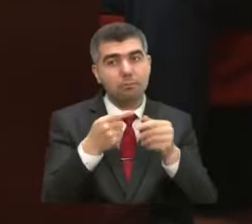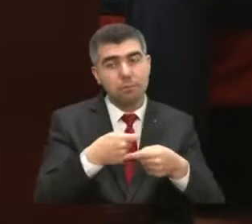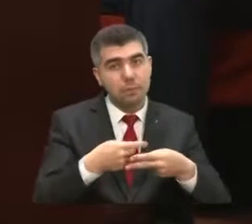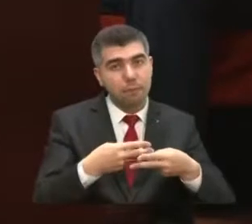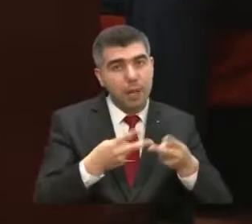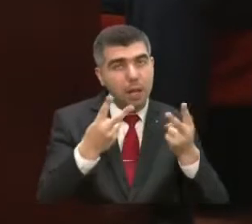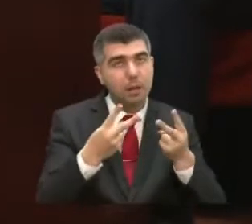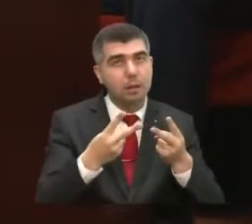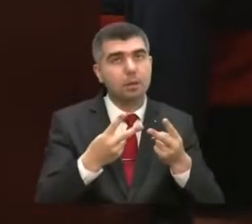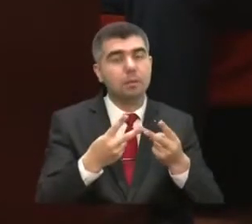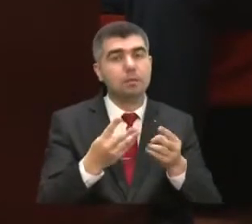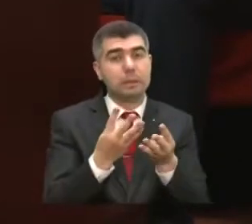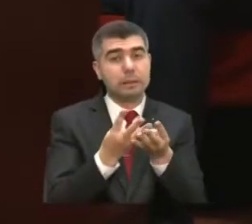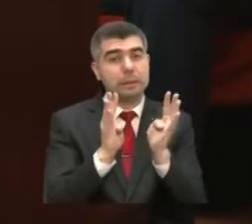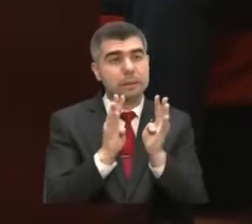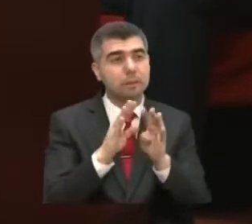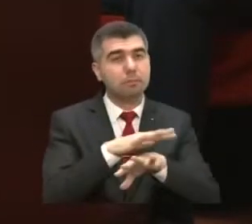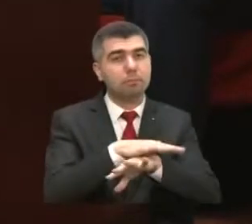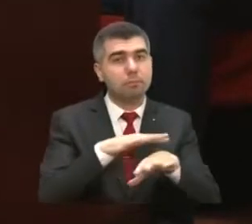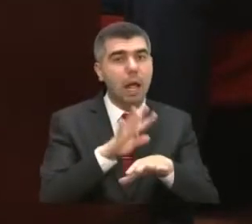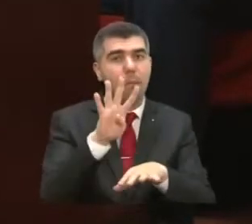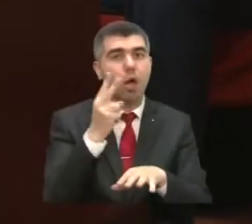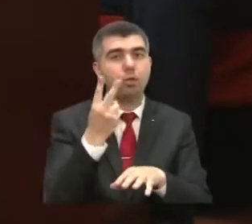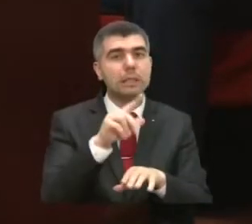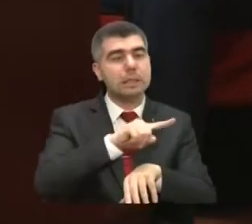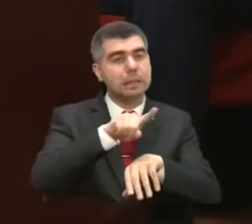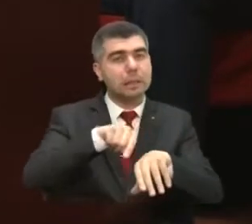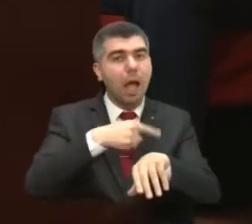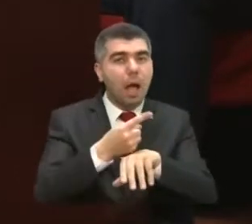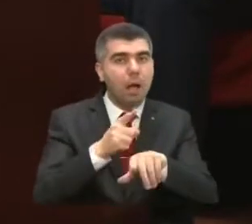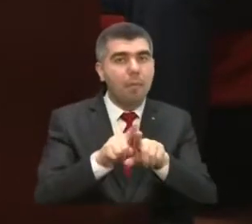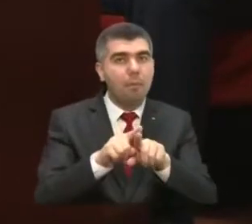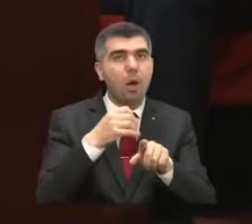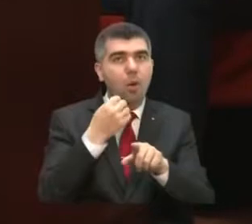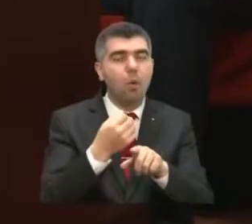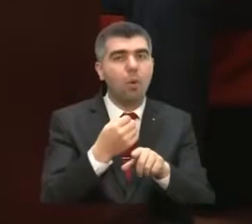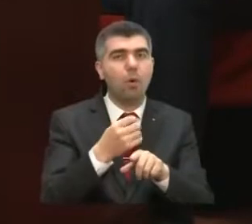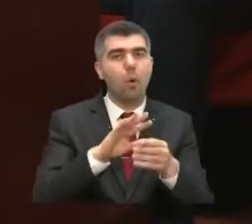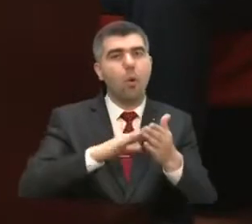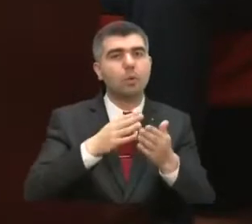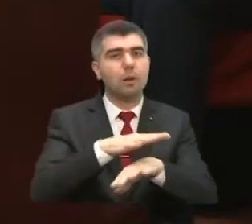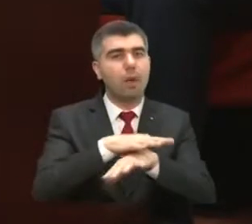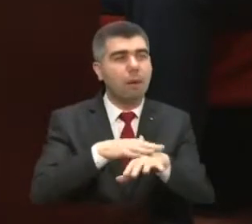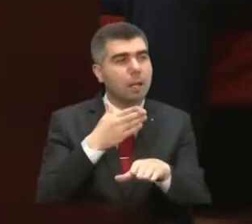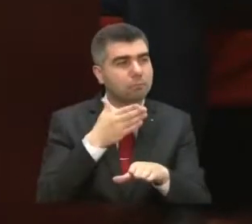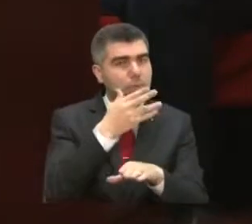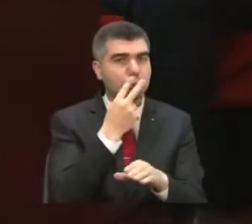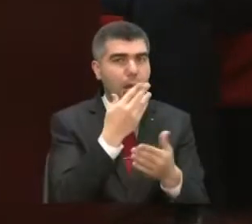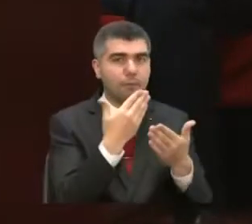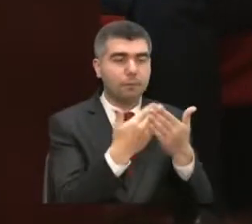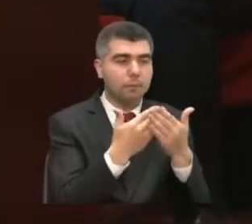غتكون لجنه اليقظه 24 ساعه على 24. الا كان في البشويه، الا كان في القياده، غادي نمشيو للمحل، ولكن